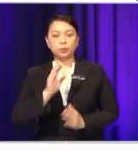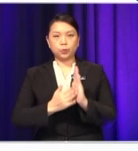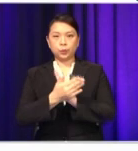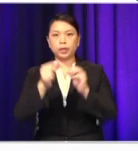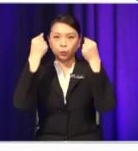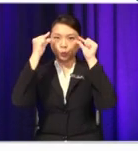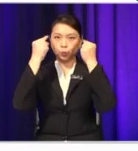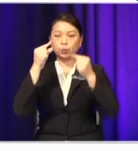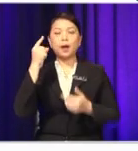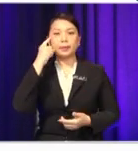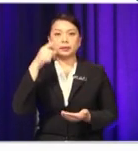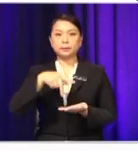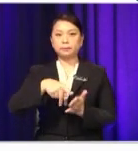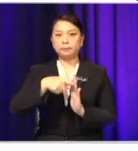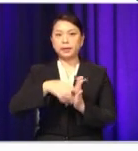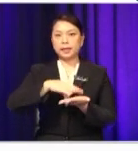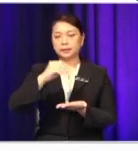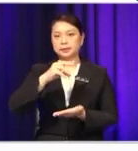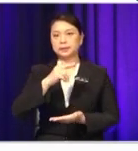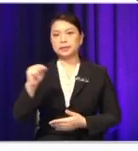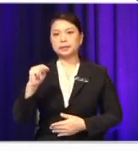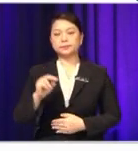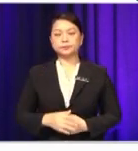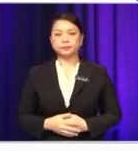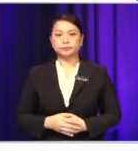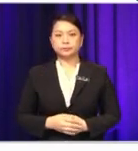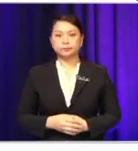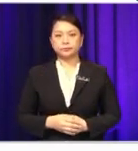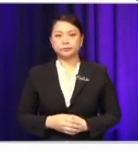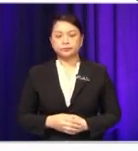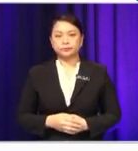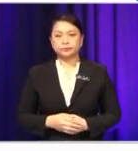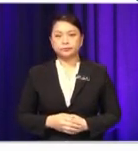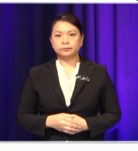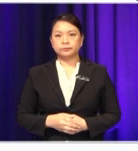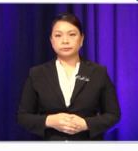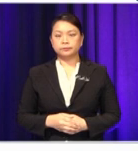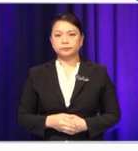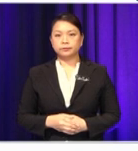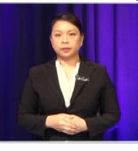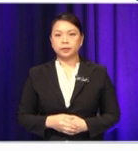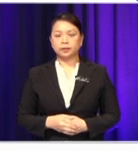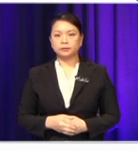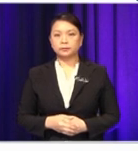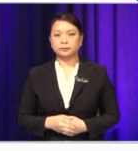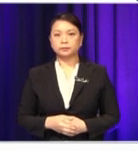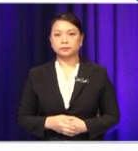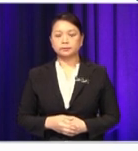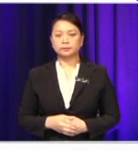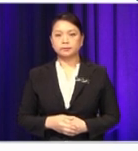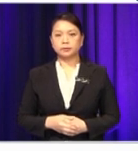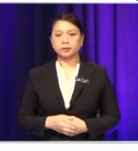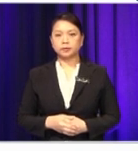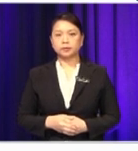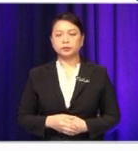dalam sistem yang dipanggil sistem SPPB KPPM itu, itu, ya. Dan seterusnya guru